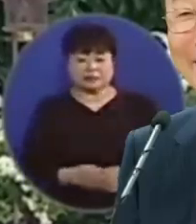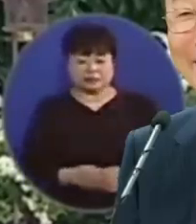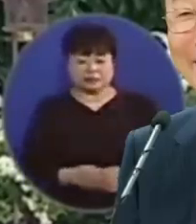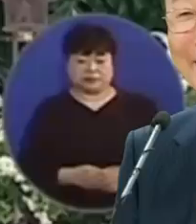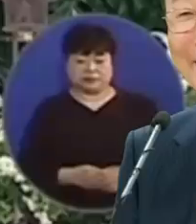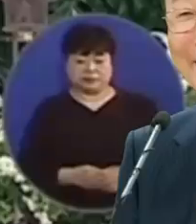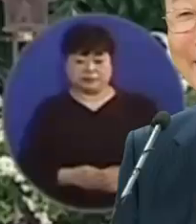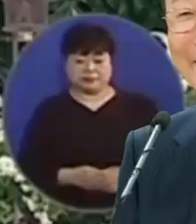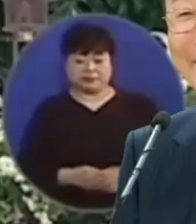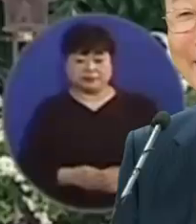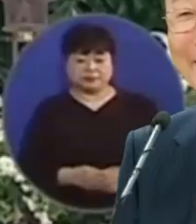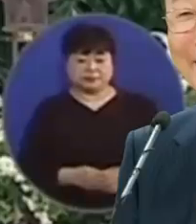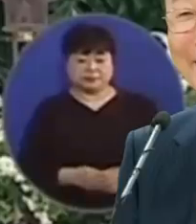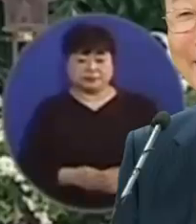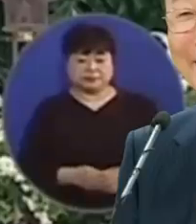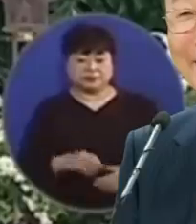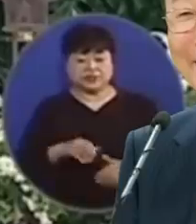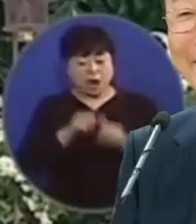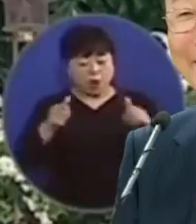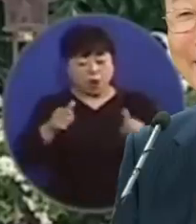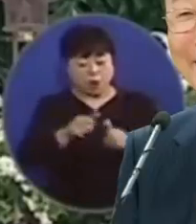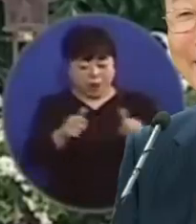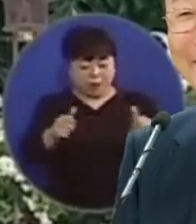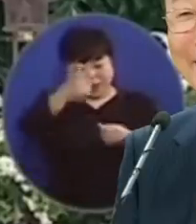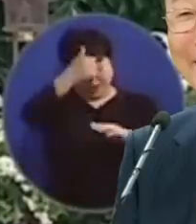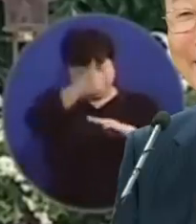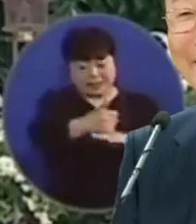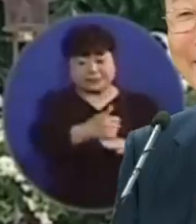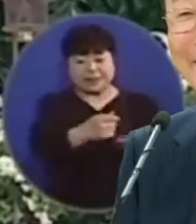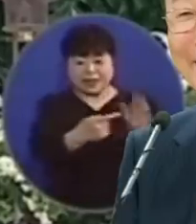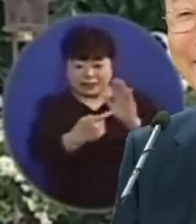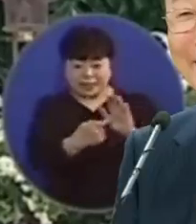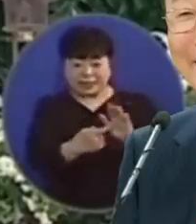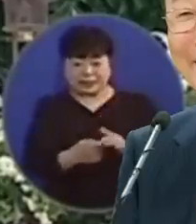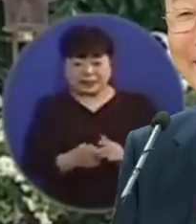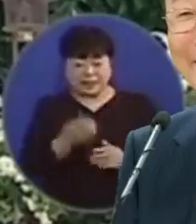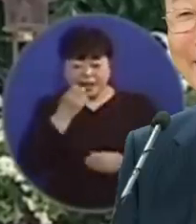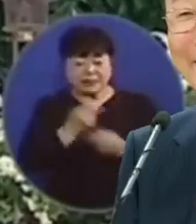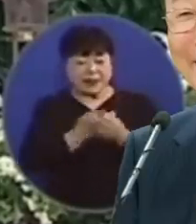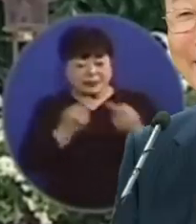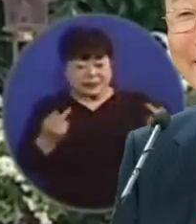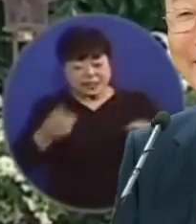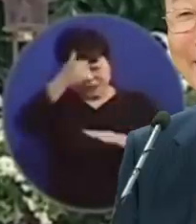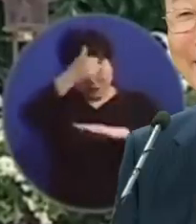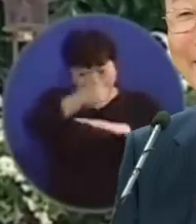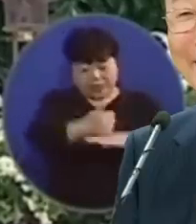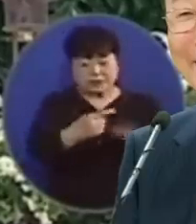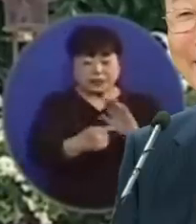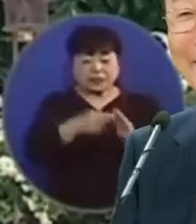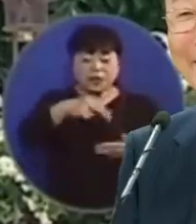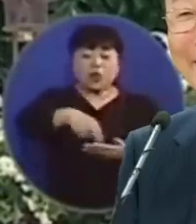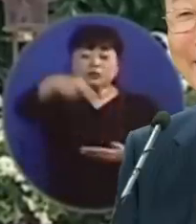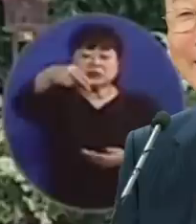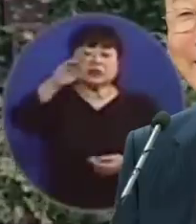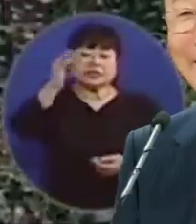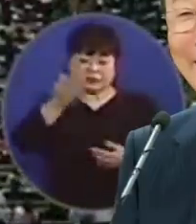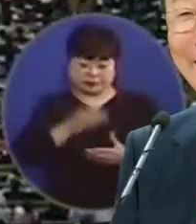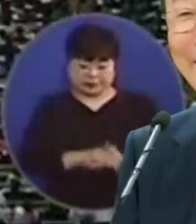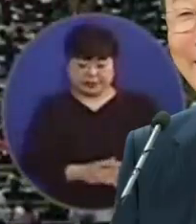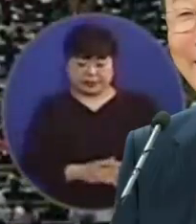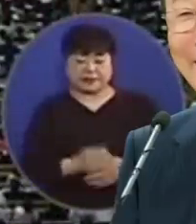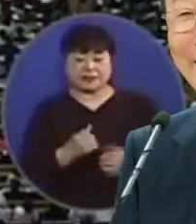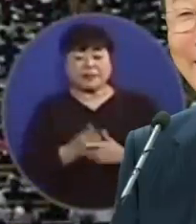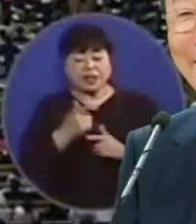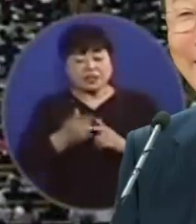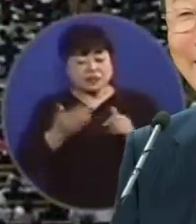형제들에게 나타나셨고 야고보에게 마지막 나타나시고 감람산에서 마지막으로 나타나시고 승천하신 것입니다.